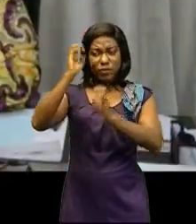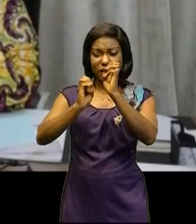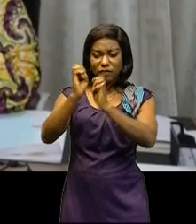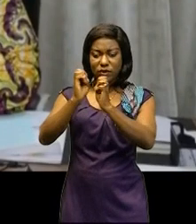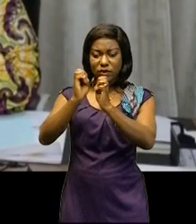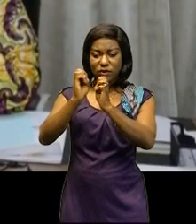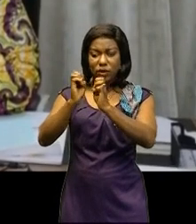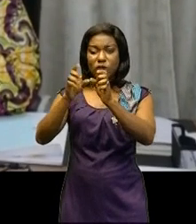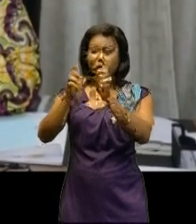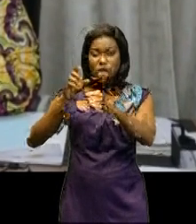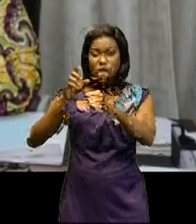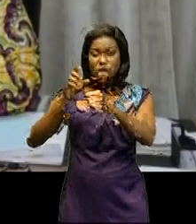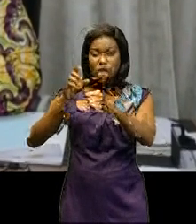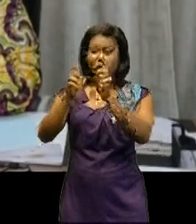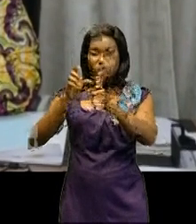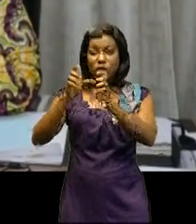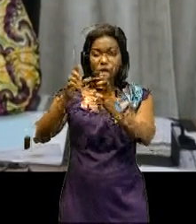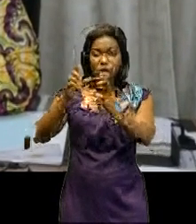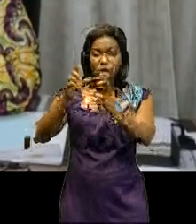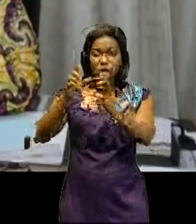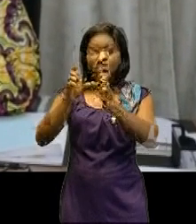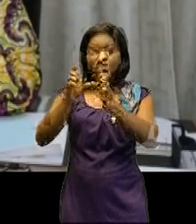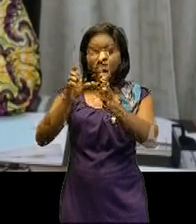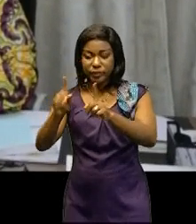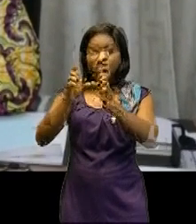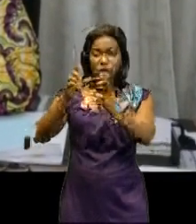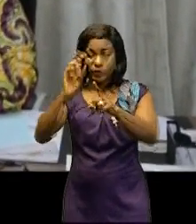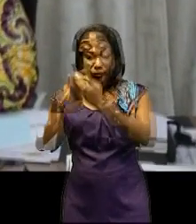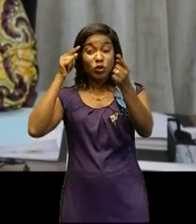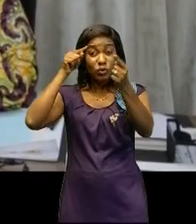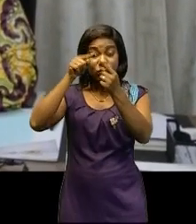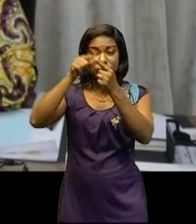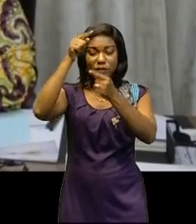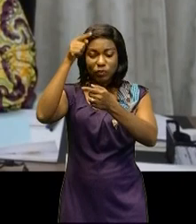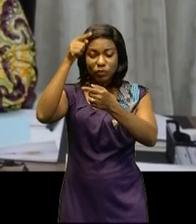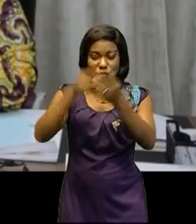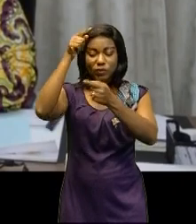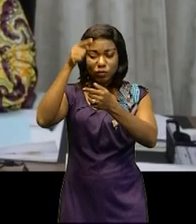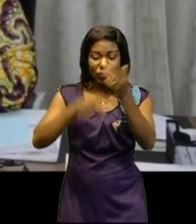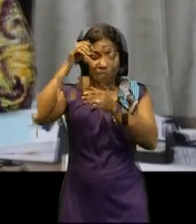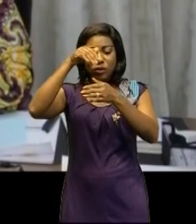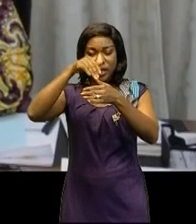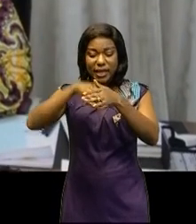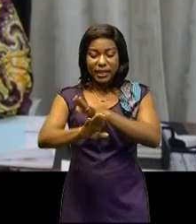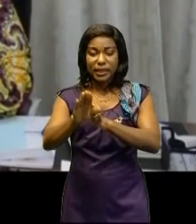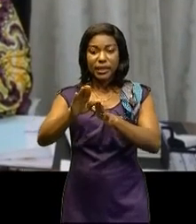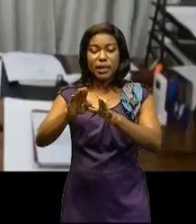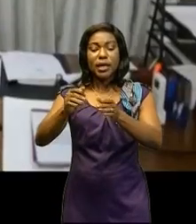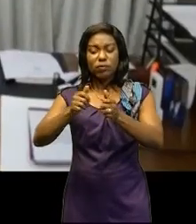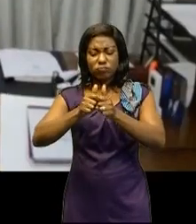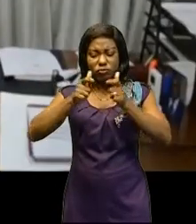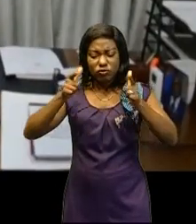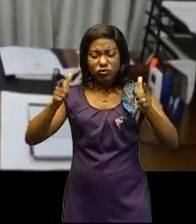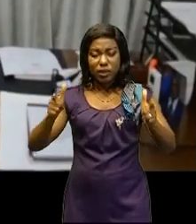et gérer les questions environnementales. L'objectif étant d'intégrer de la manière la plus large